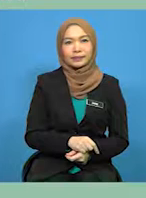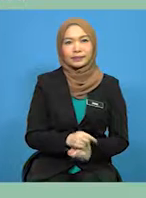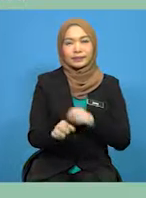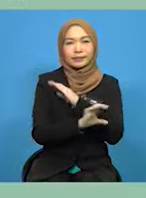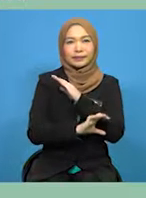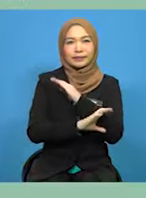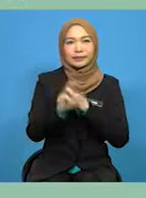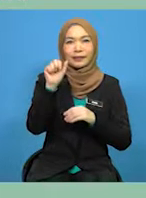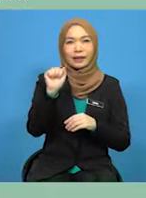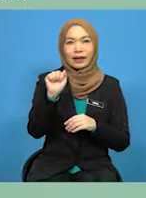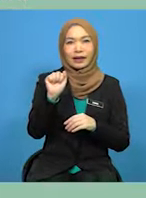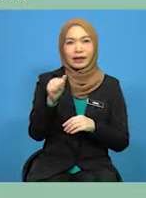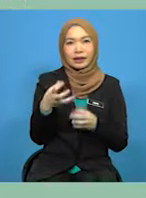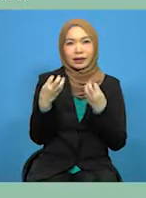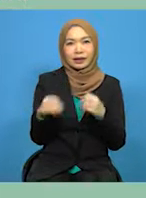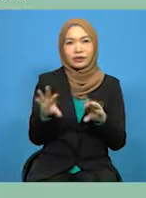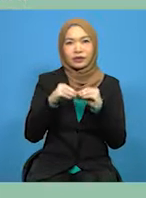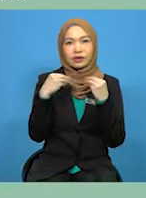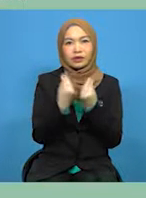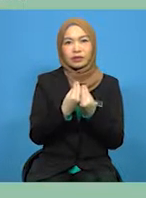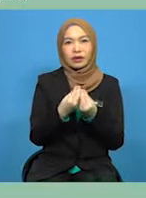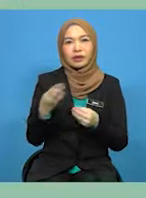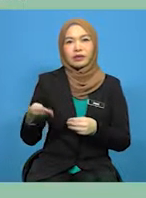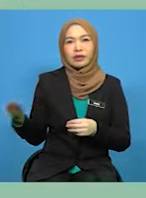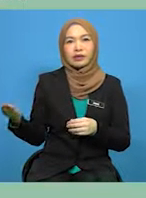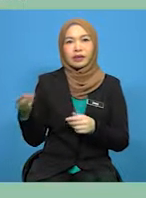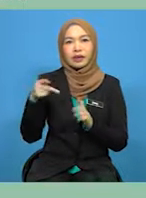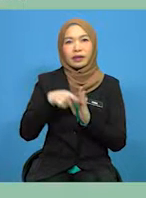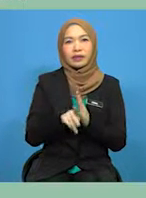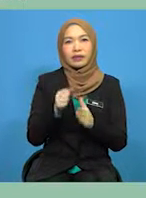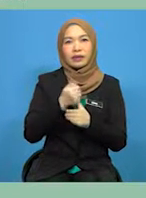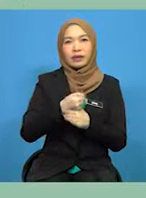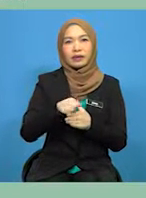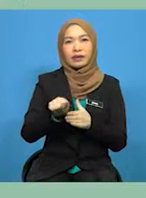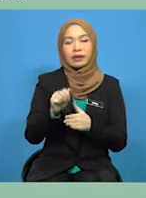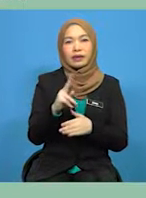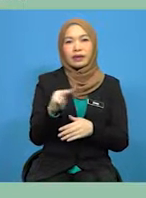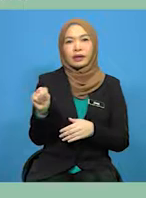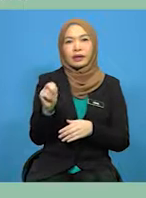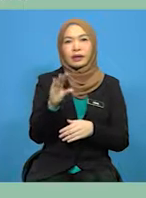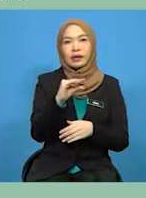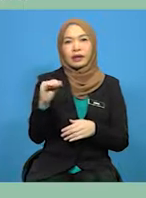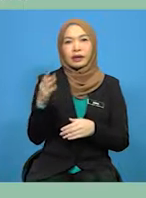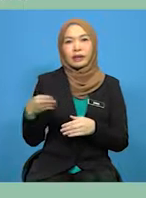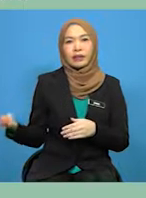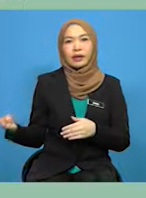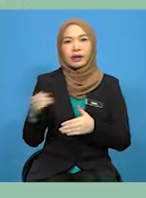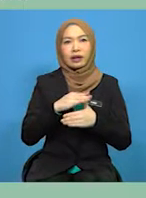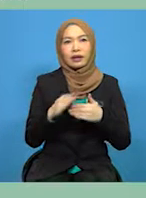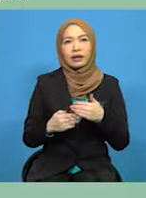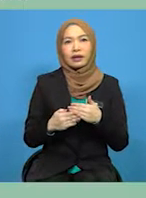Negara A telah menjumlahkan barang perantaraan dan barang akhir